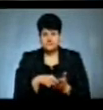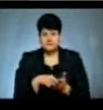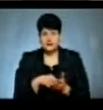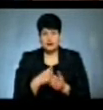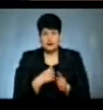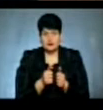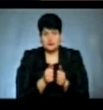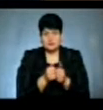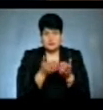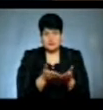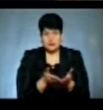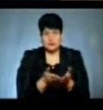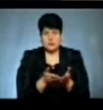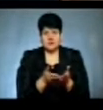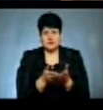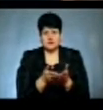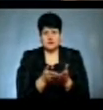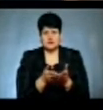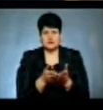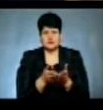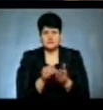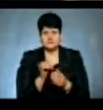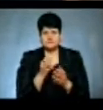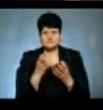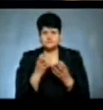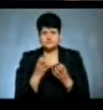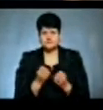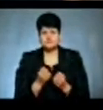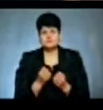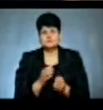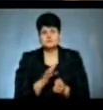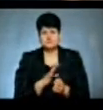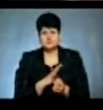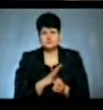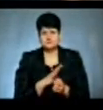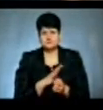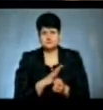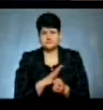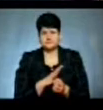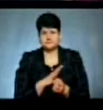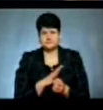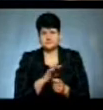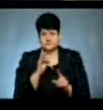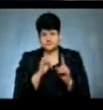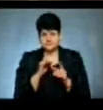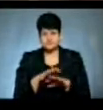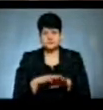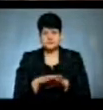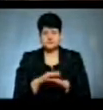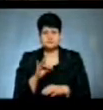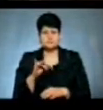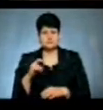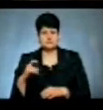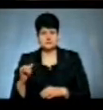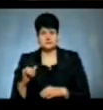тут, ну і ще академік Павло Кислий, він теж був в Раді Народного Руху. Є